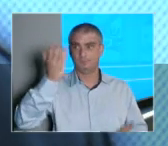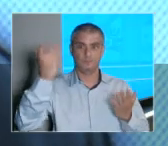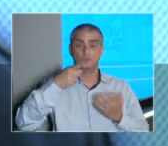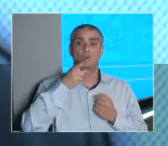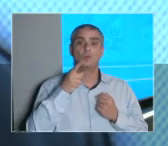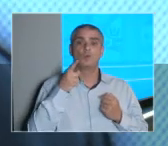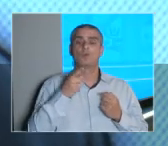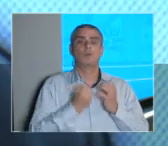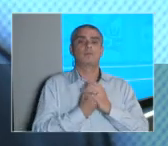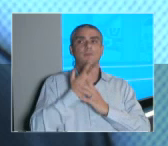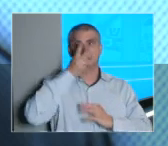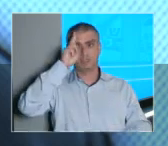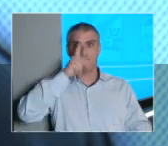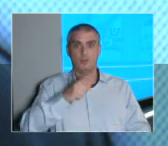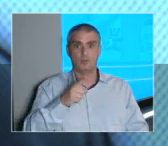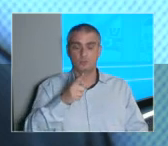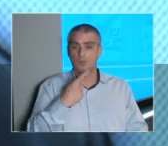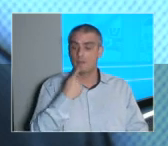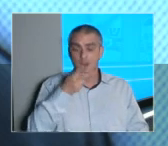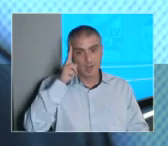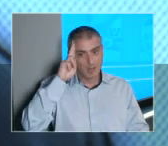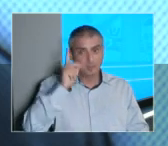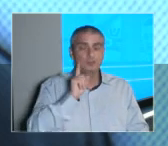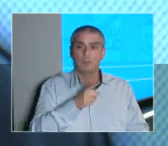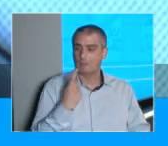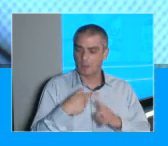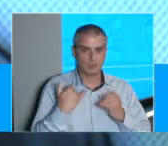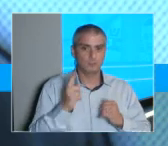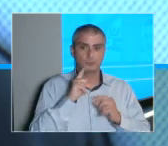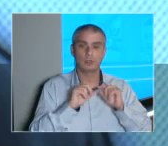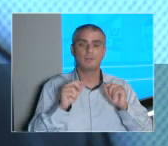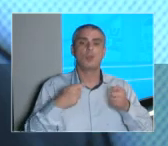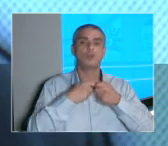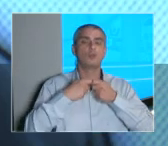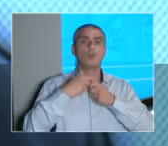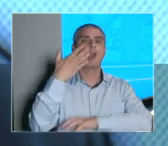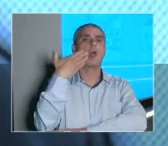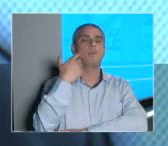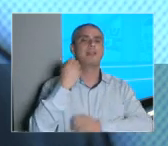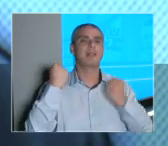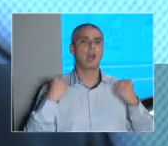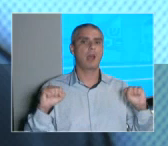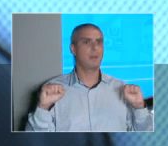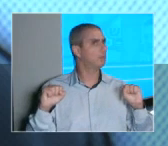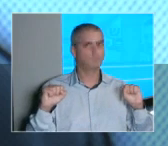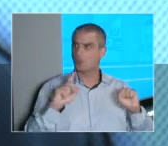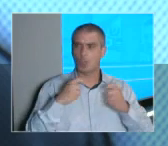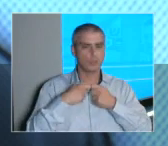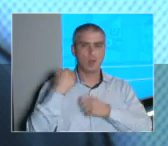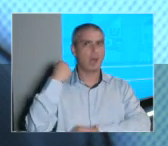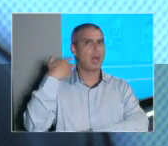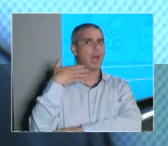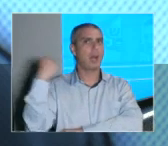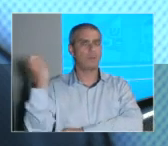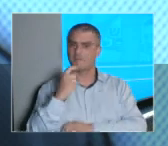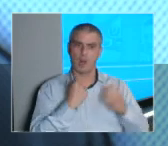ורבנו, מייסד הליכוד, קרא לליכוד בשם, עד היום השם הפורמלי, ליכוד תנועה לאומית ליברלית. בשום אופן לא תנועה לאומית נקודה,